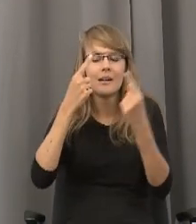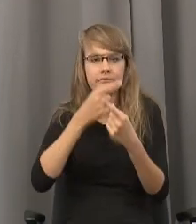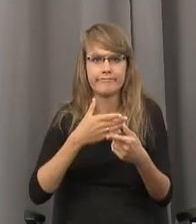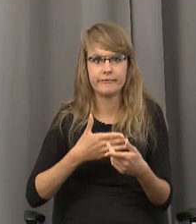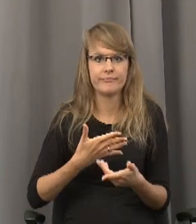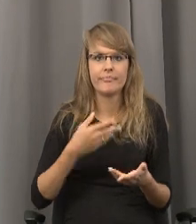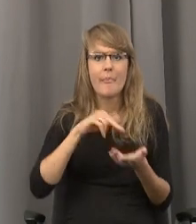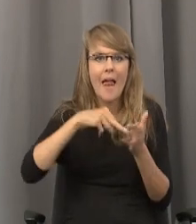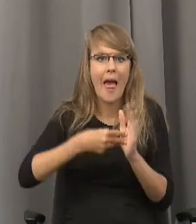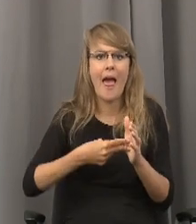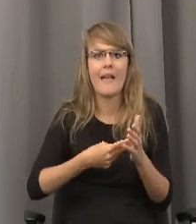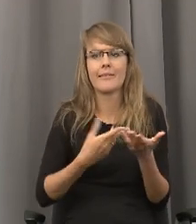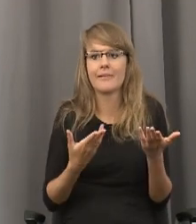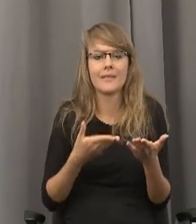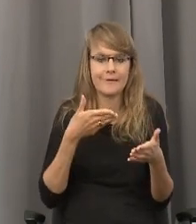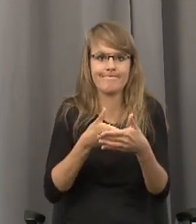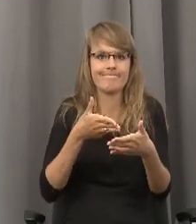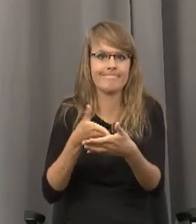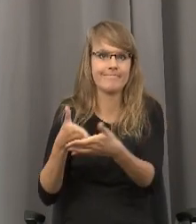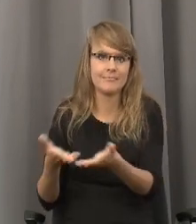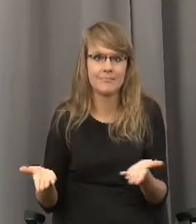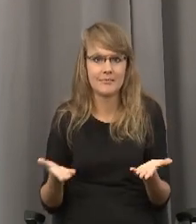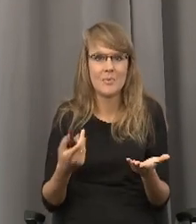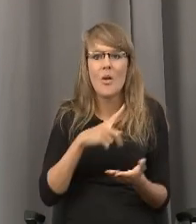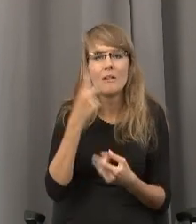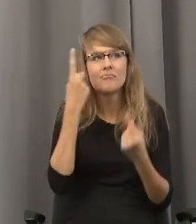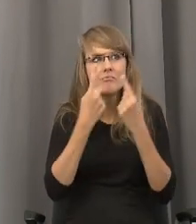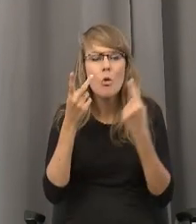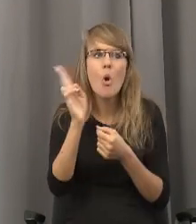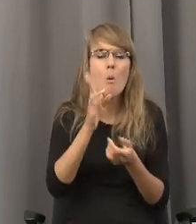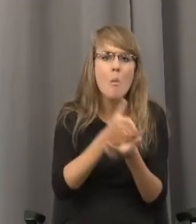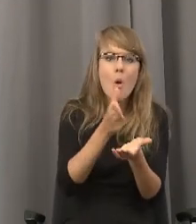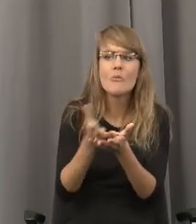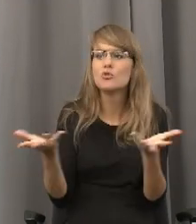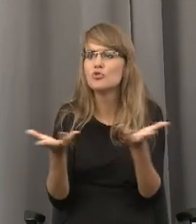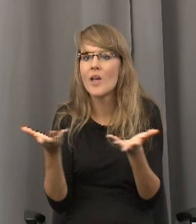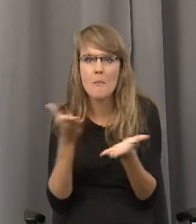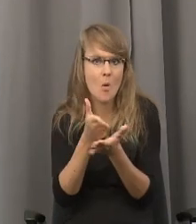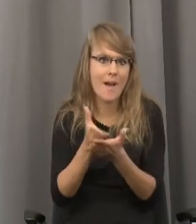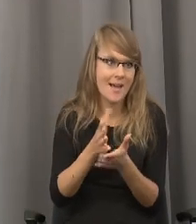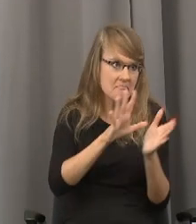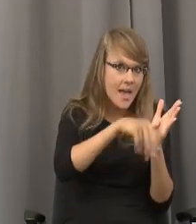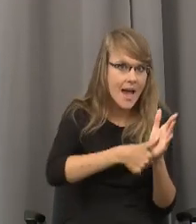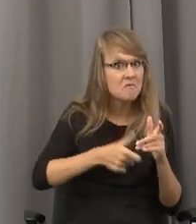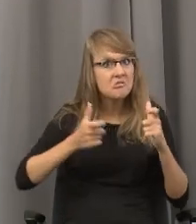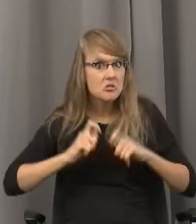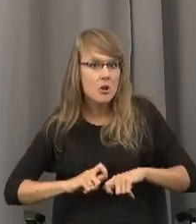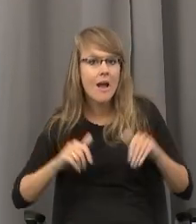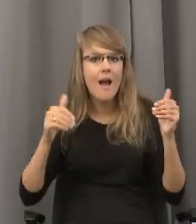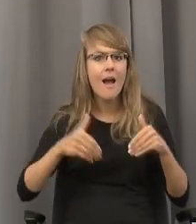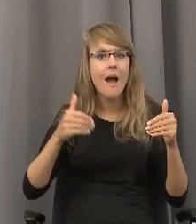nasze plany, jak rozwijać tę sieć, komu pomagać, w jakich miejscach pomagać, w miastach, wsiach, a może tworzyć